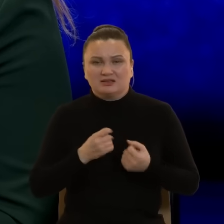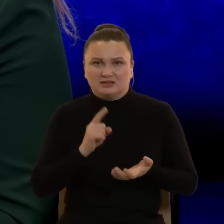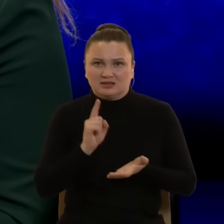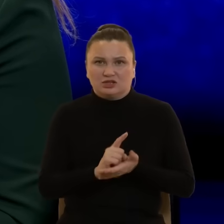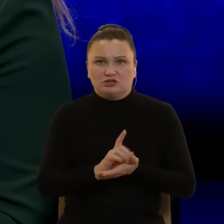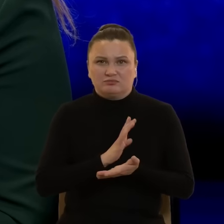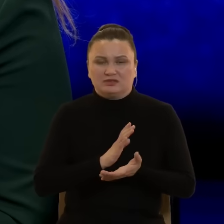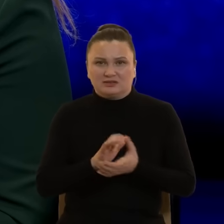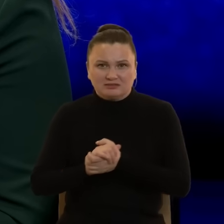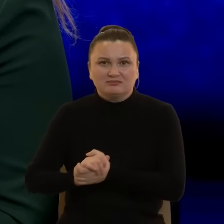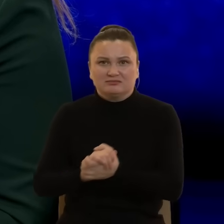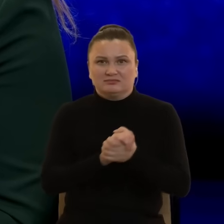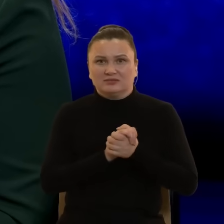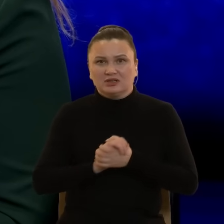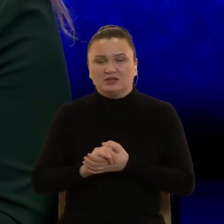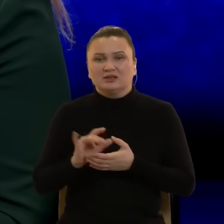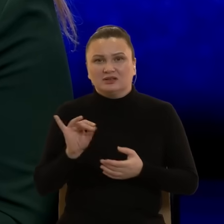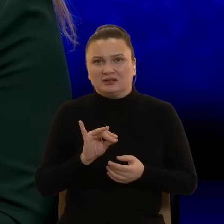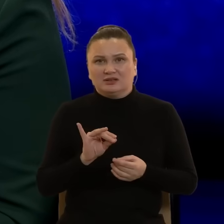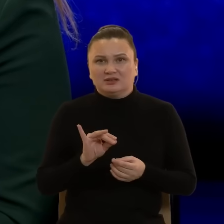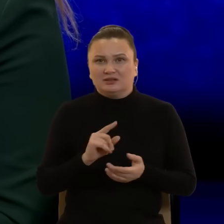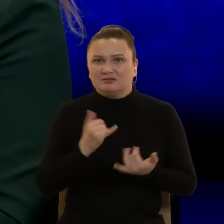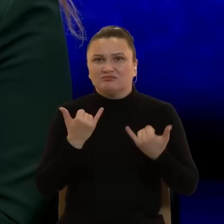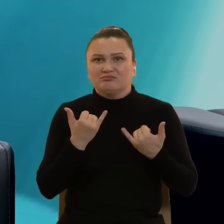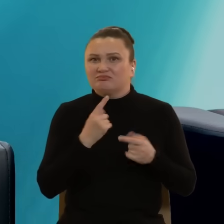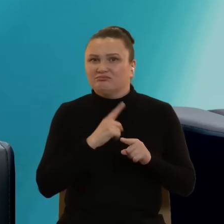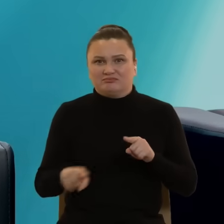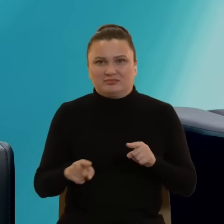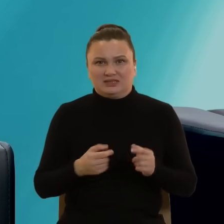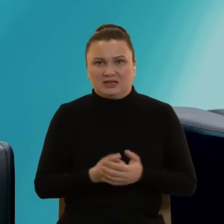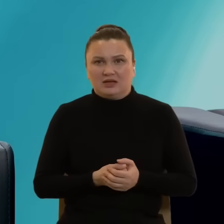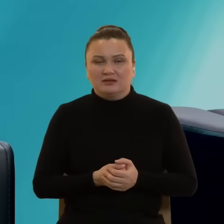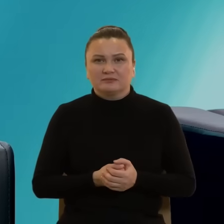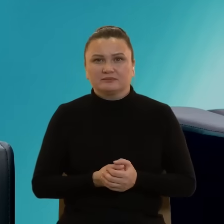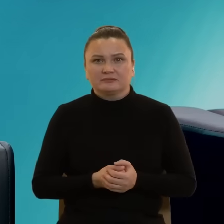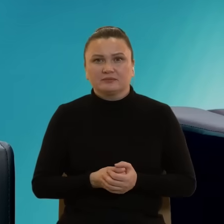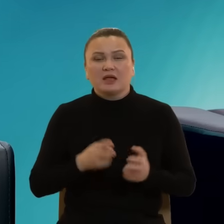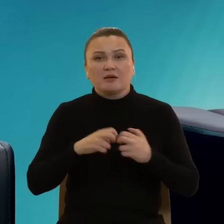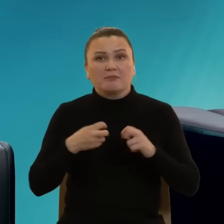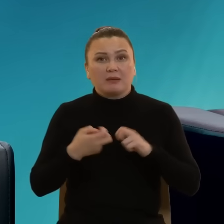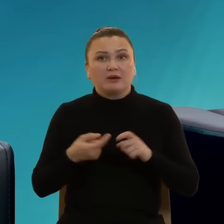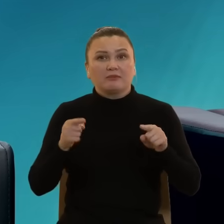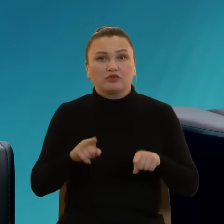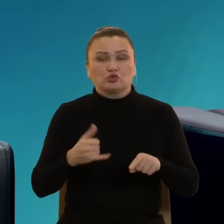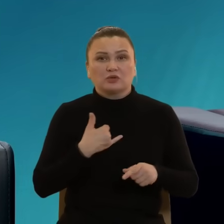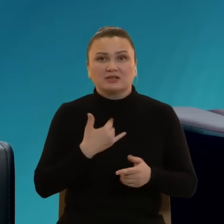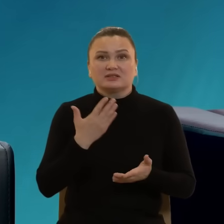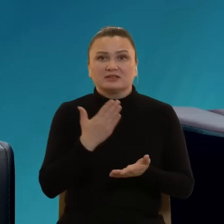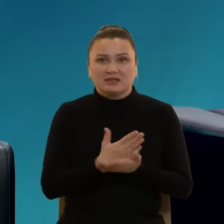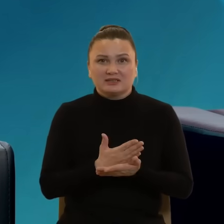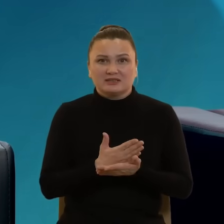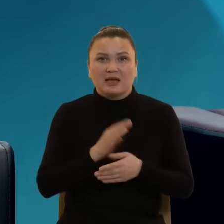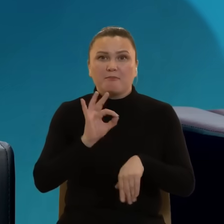быть консолидированными и просто немедленными. То есть проблема в том, что у нас есть некоторое